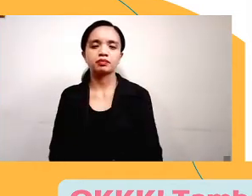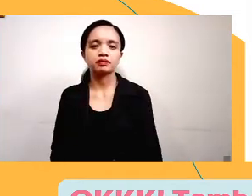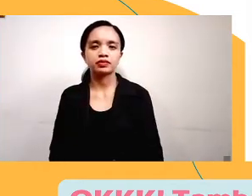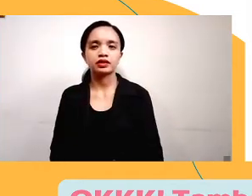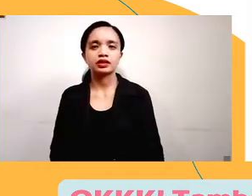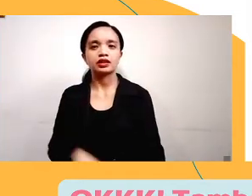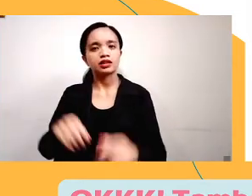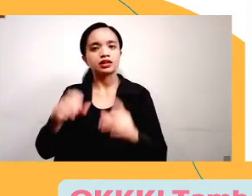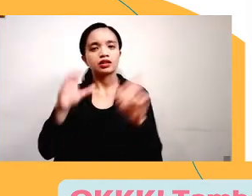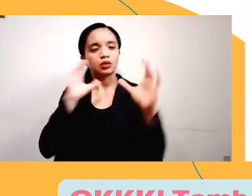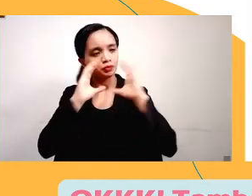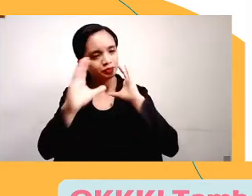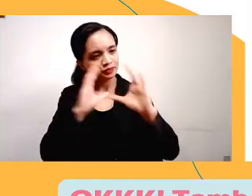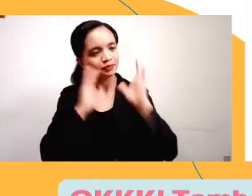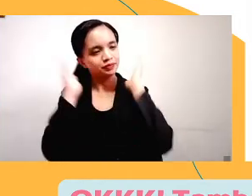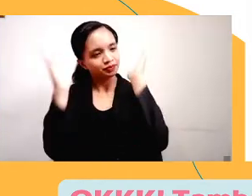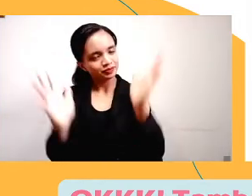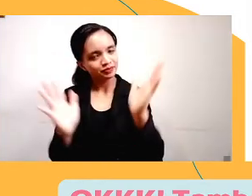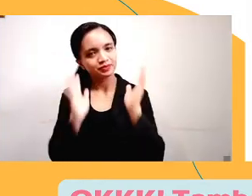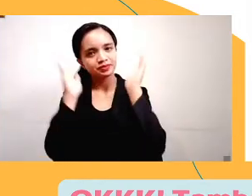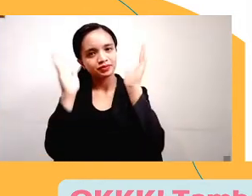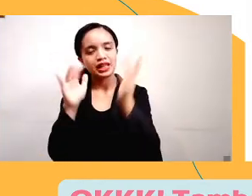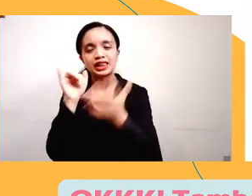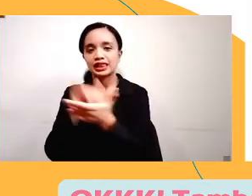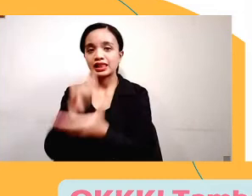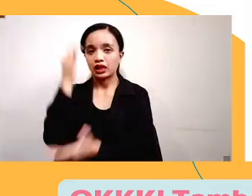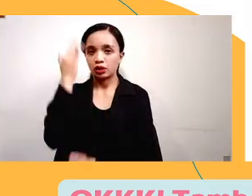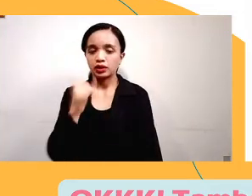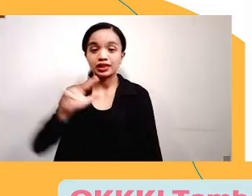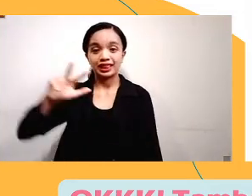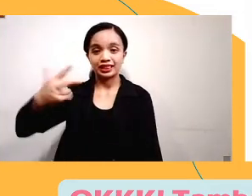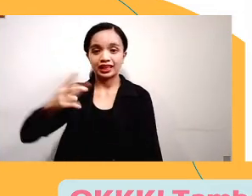communication. Okay? Kaya mapunta tayo doon sa ating pangatlong tanong.